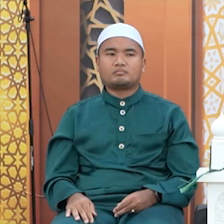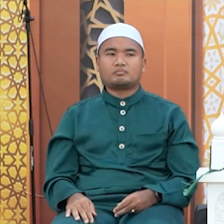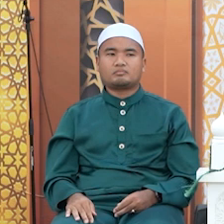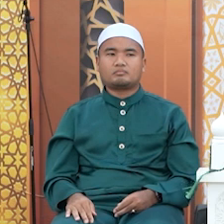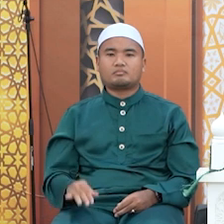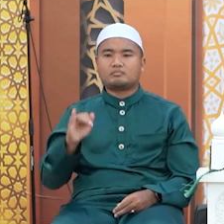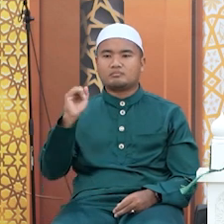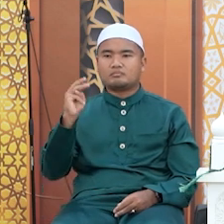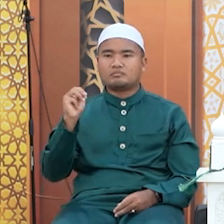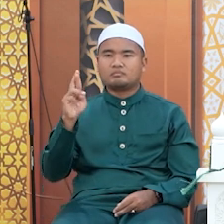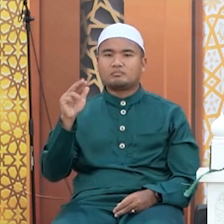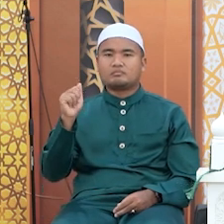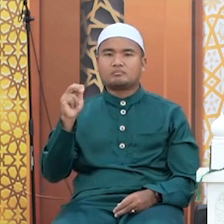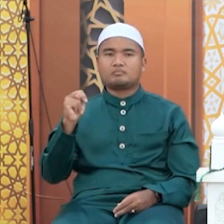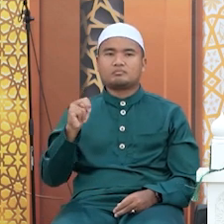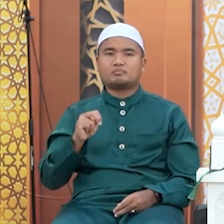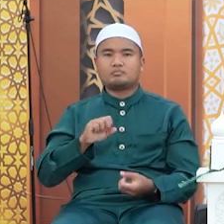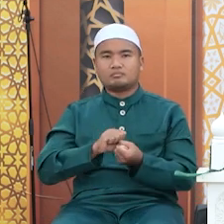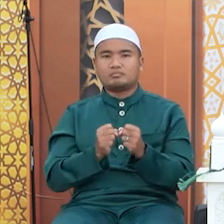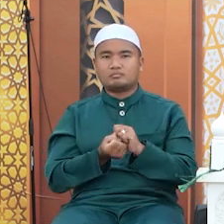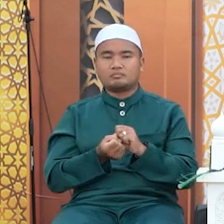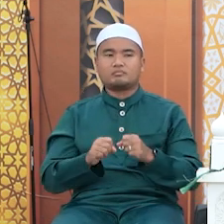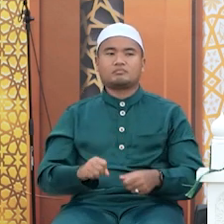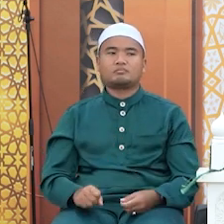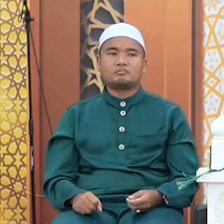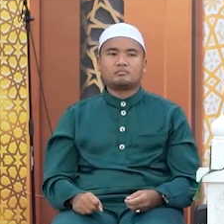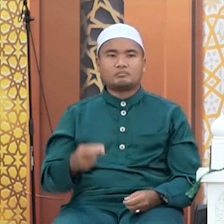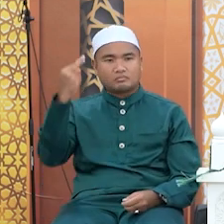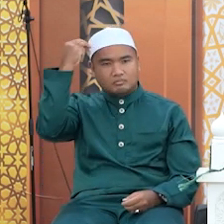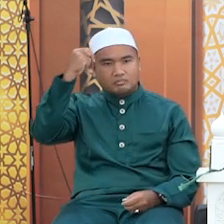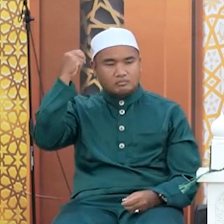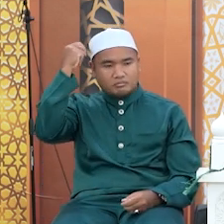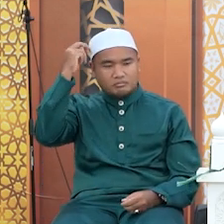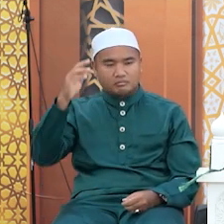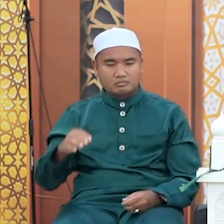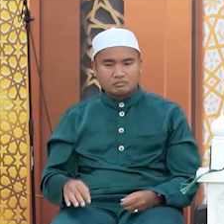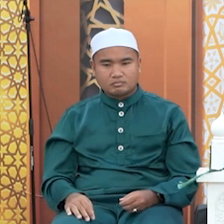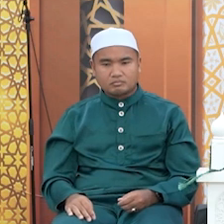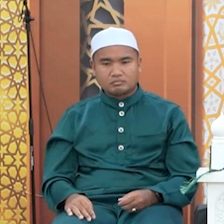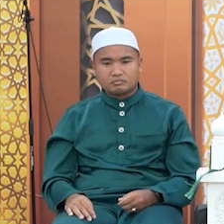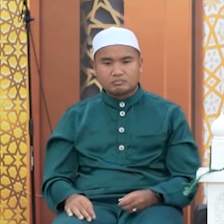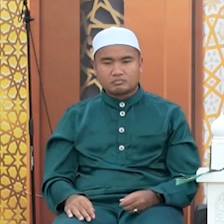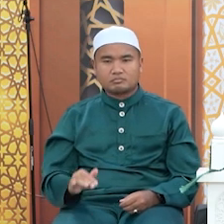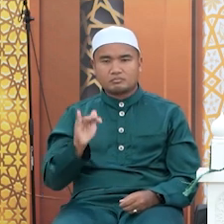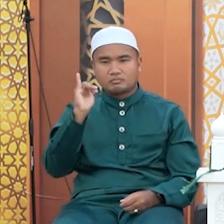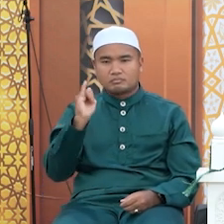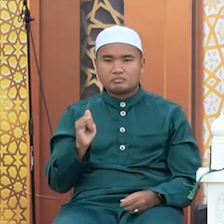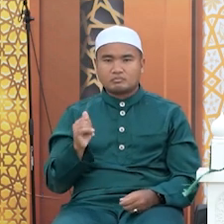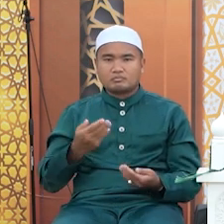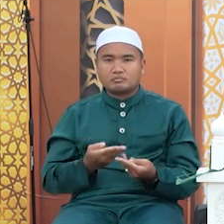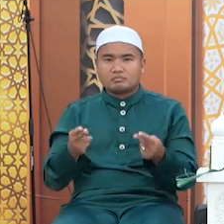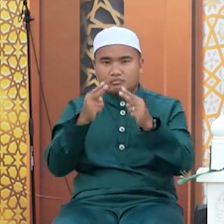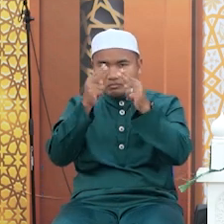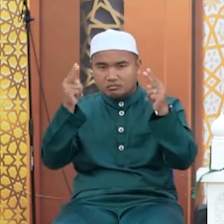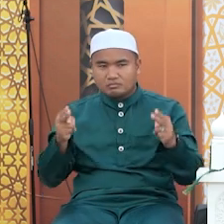Imran bin Hussein ni ceritanya menarik, hebat dia. Sahabat Nabi yang diuji pada usia